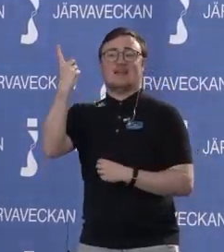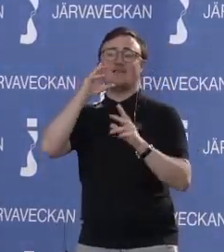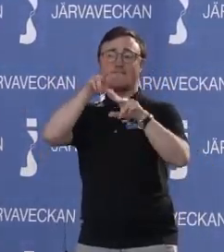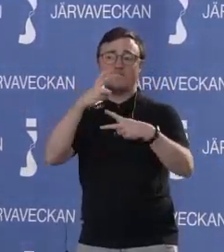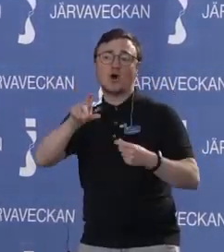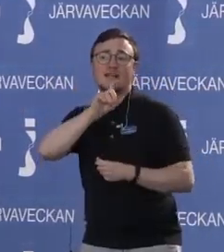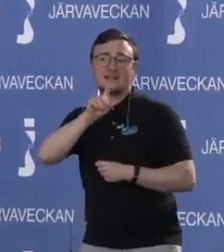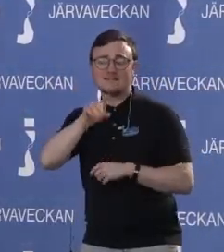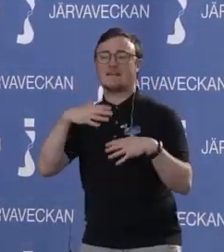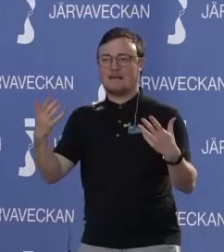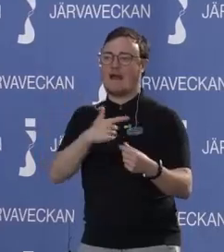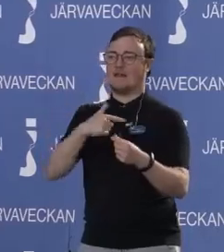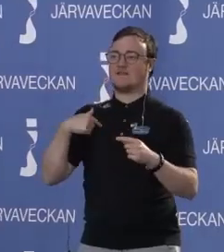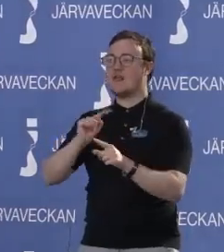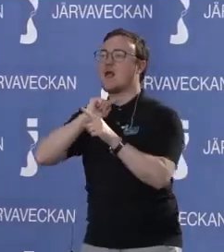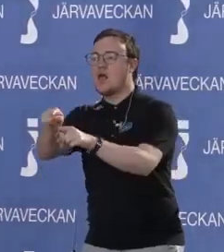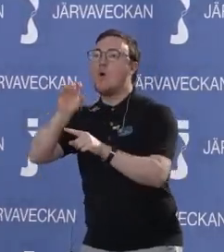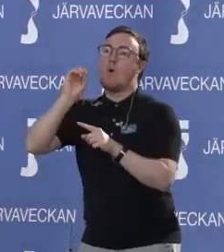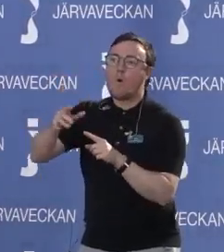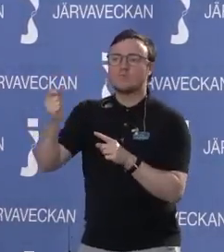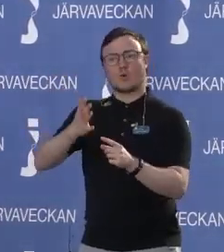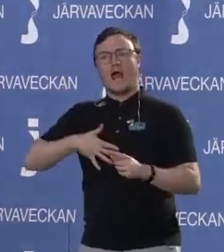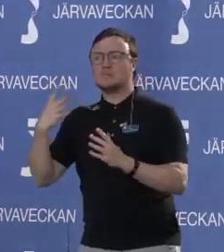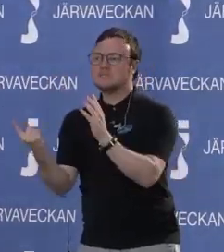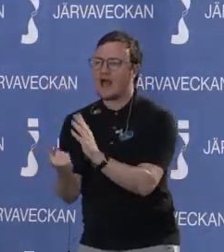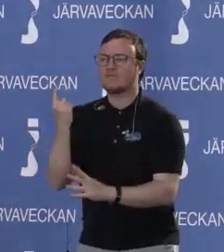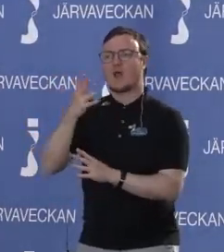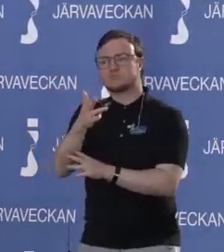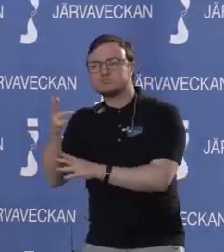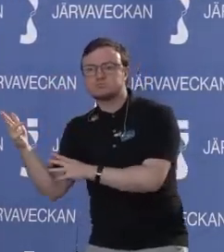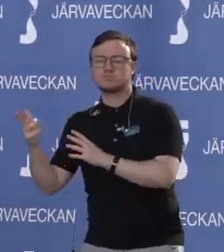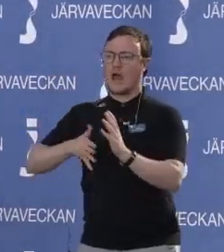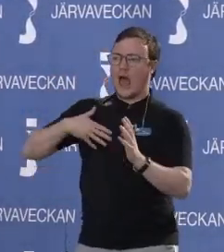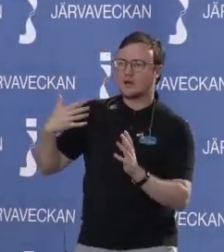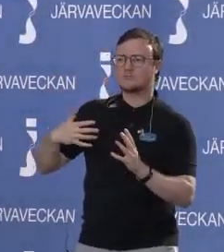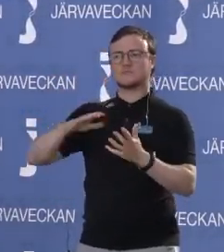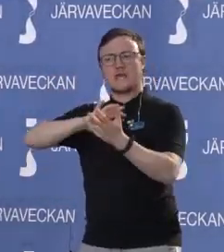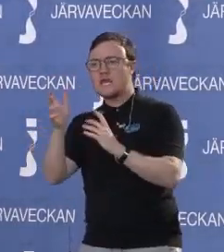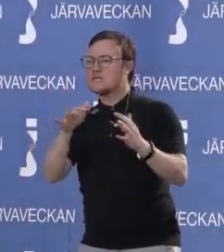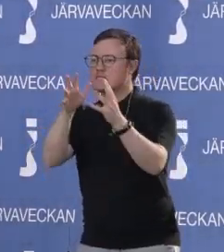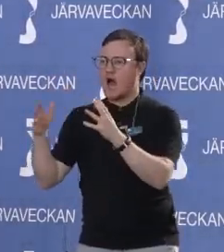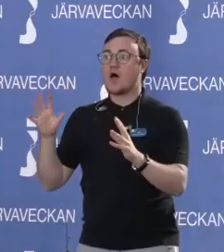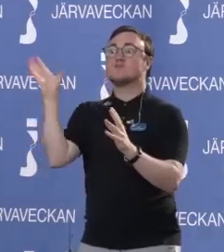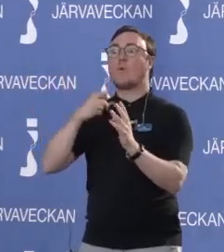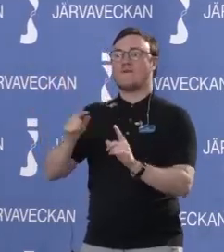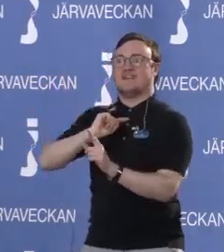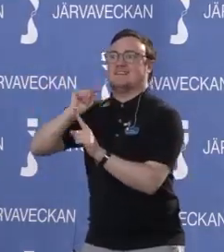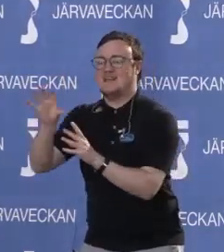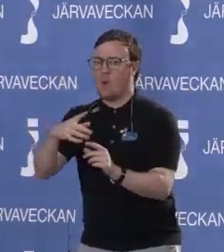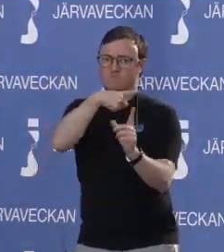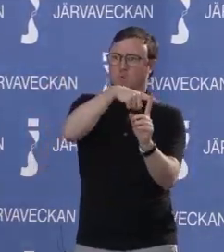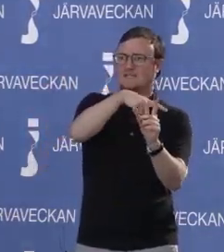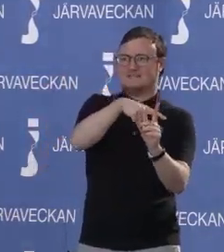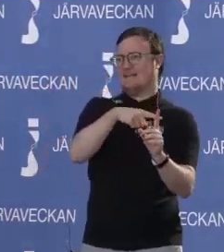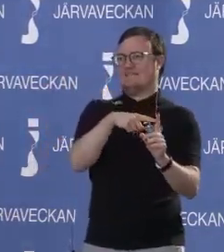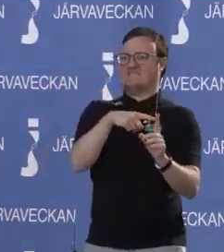när det smäller, när det skjuts, när det är elände. Och någonting som jag är passionerad kring är någonting vi kallar för